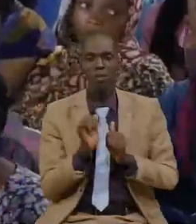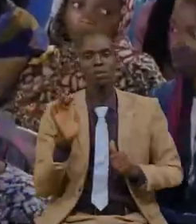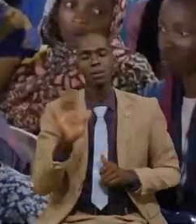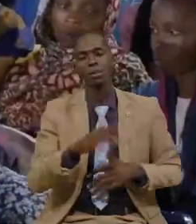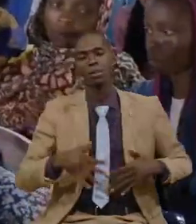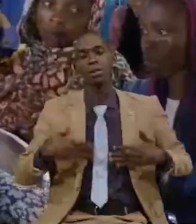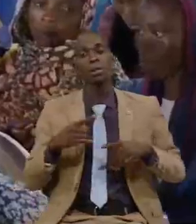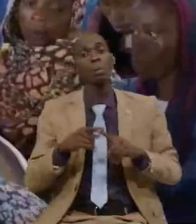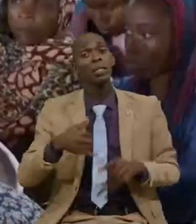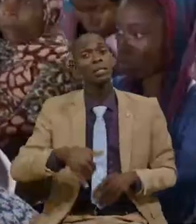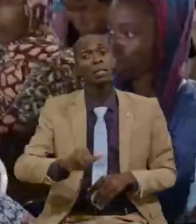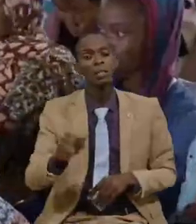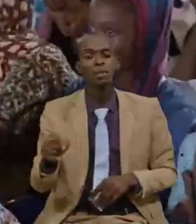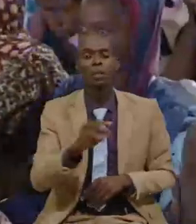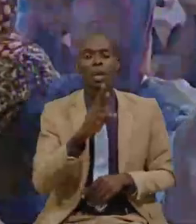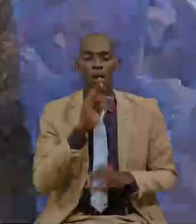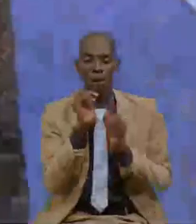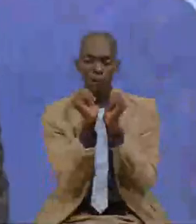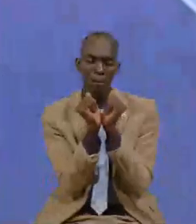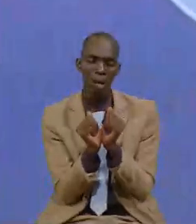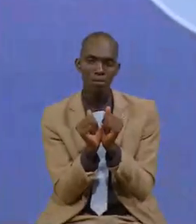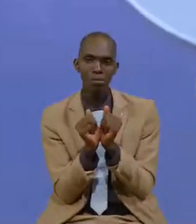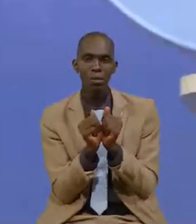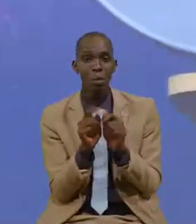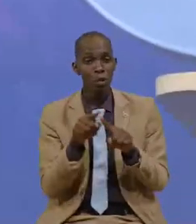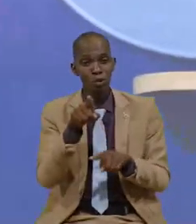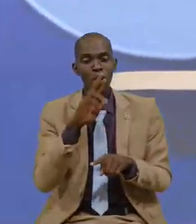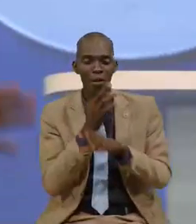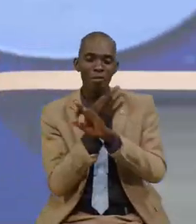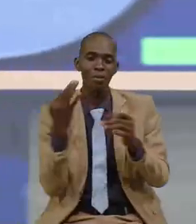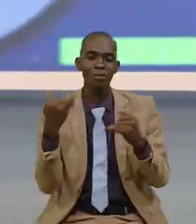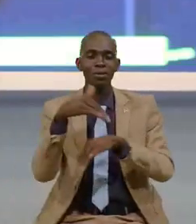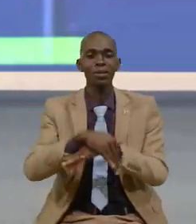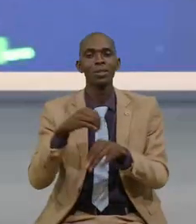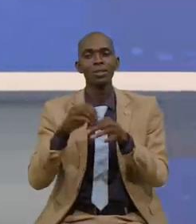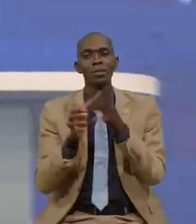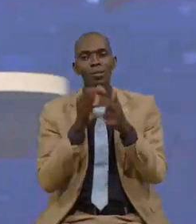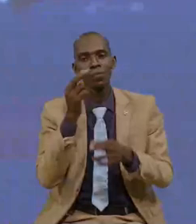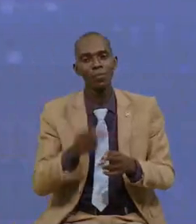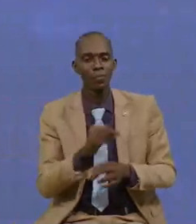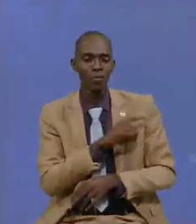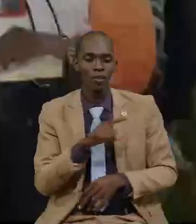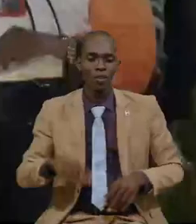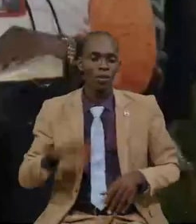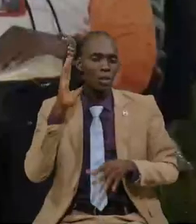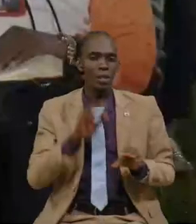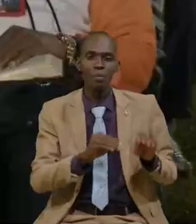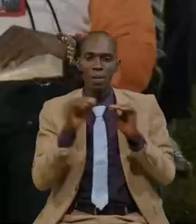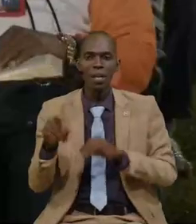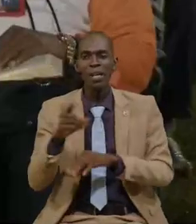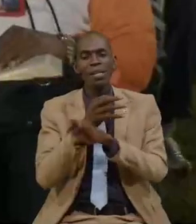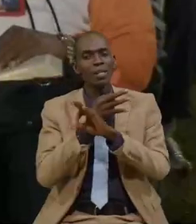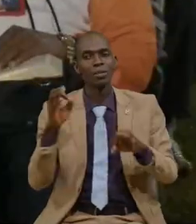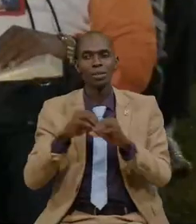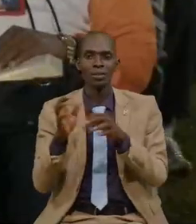vie, nuire à leur vie. Cependant, ils demeurent liés. Vous êtes affranchis ce jour. Le Seigneur